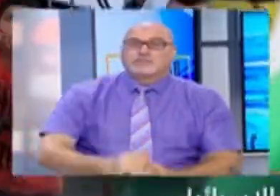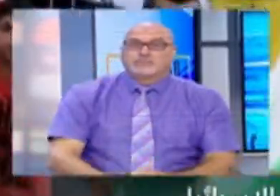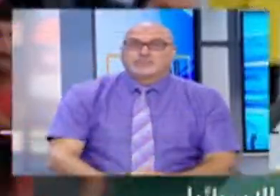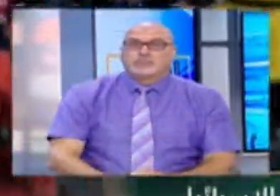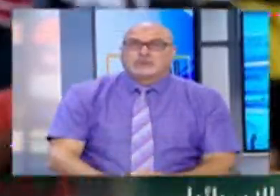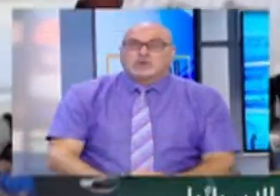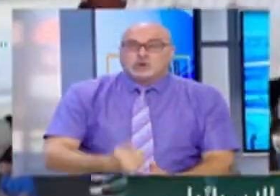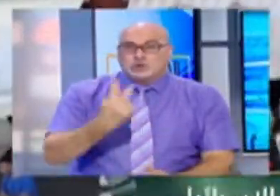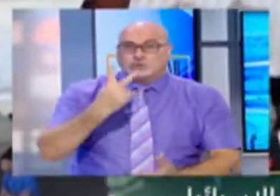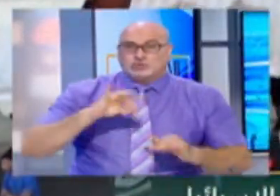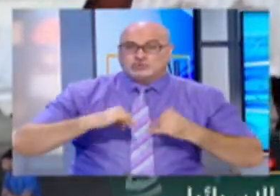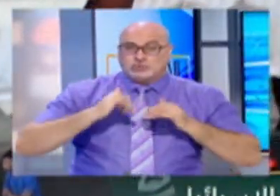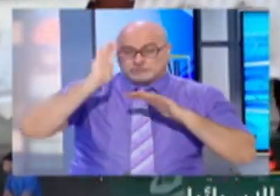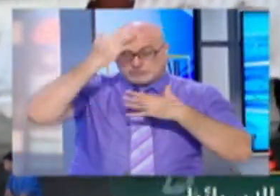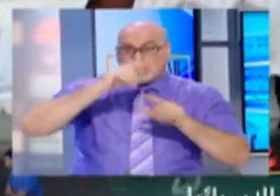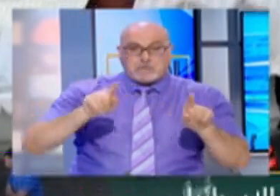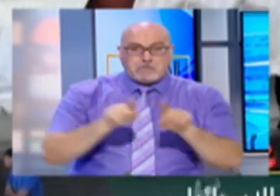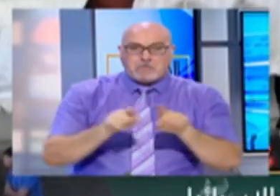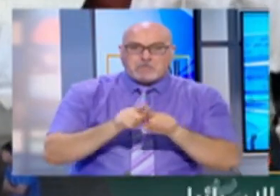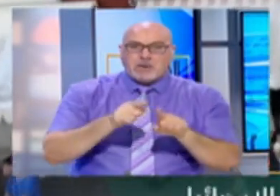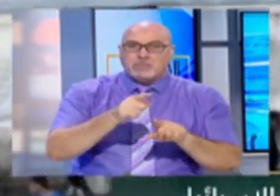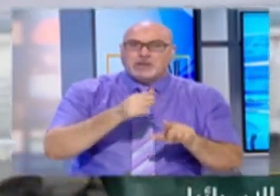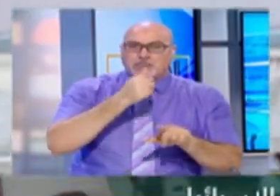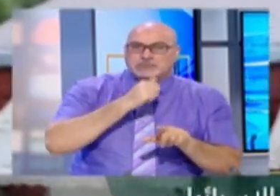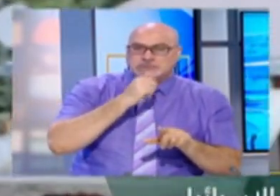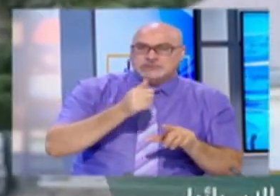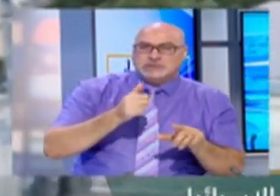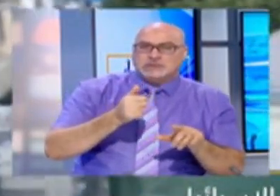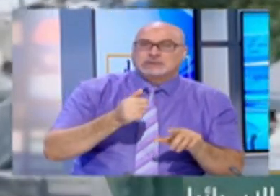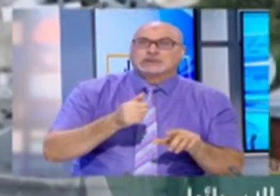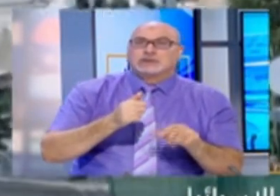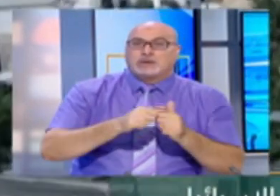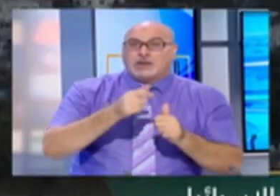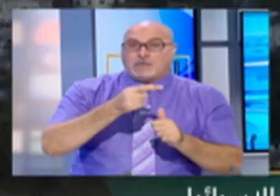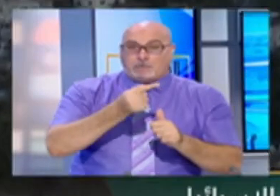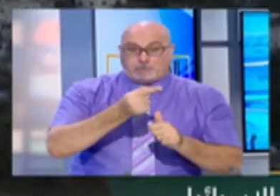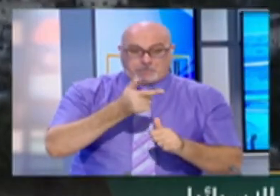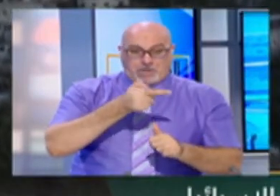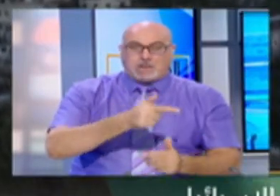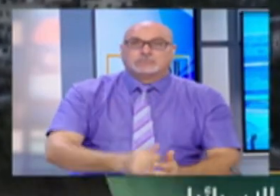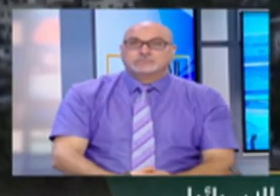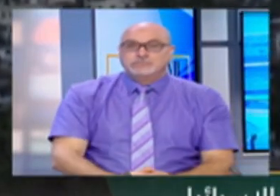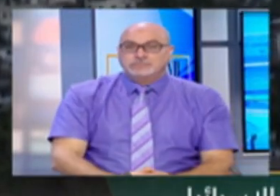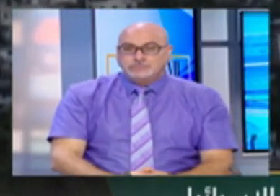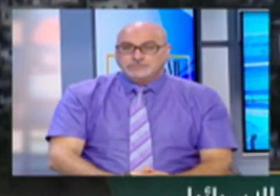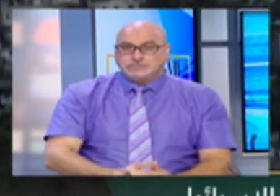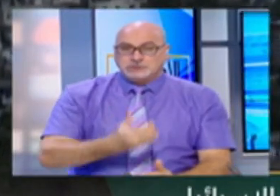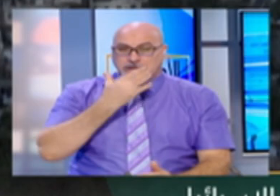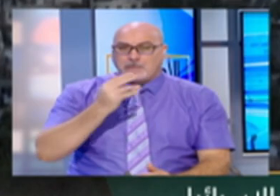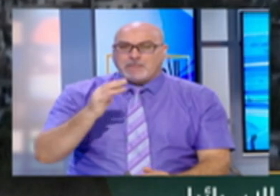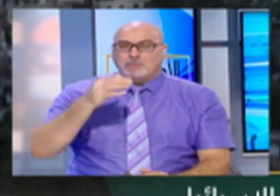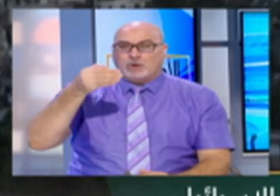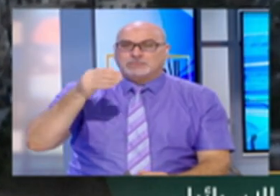أصيب شابين آخرين بالرصاص المعدني. هذا وأدان مفتي الديار الشيخ محمد